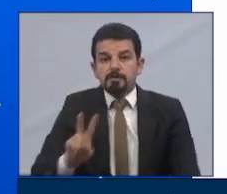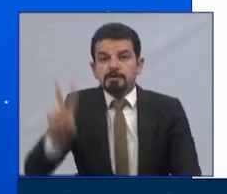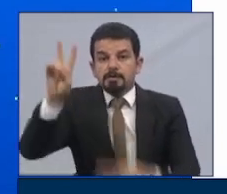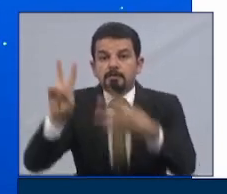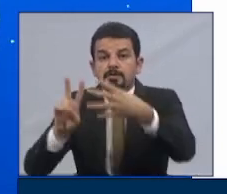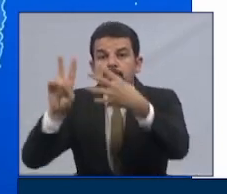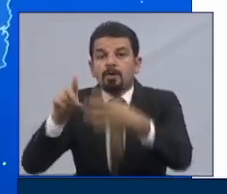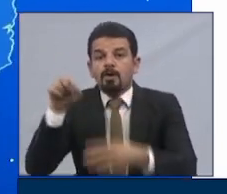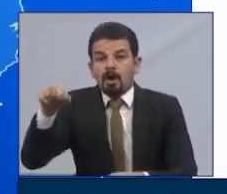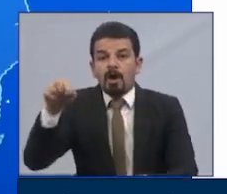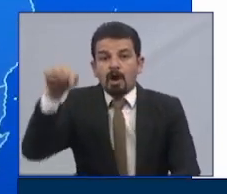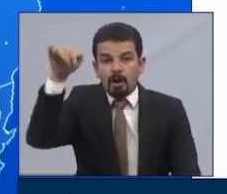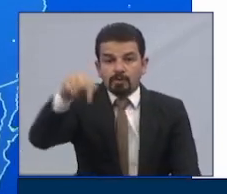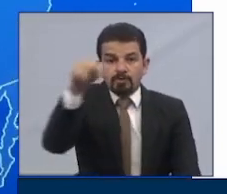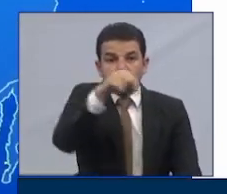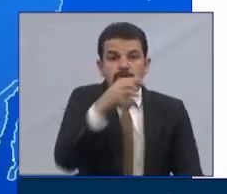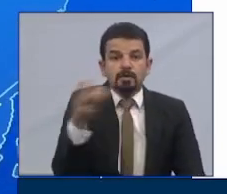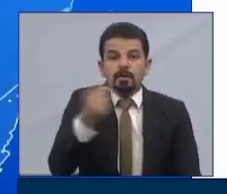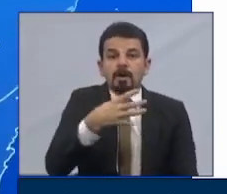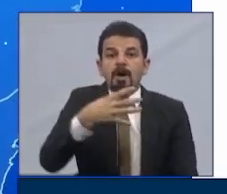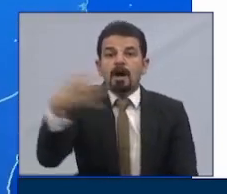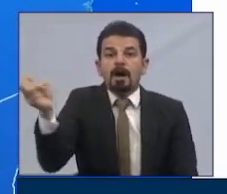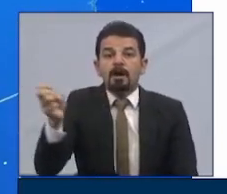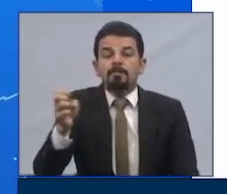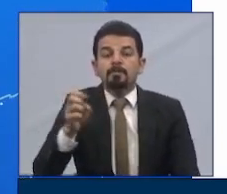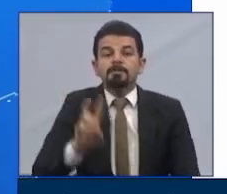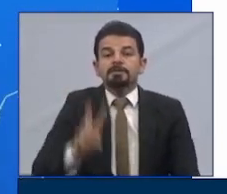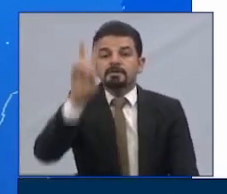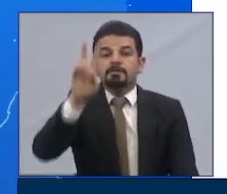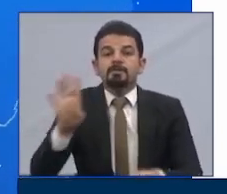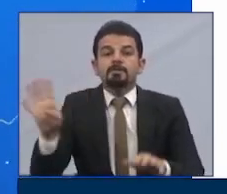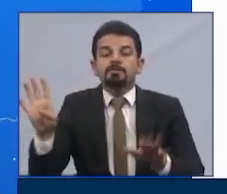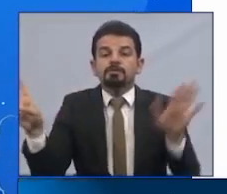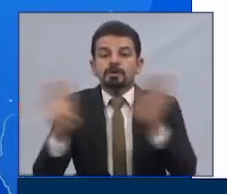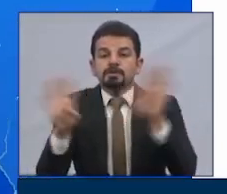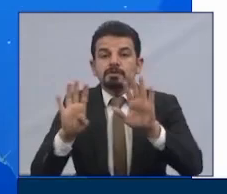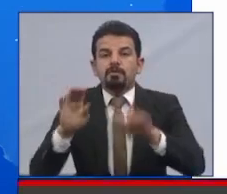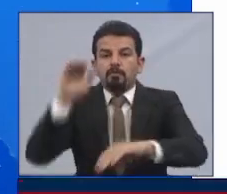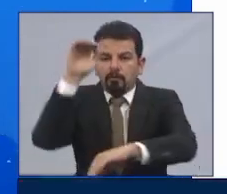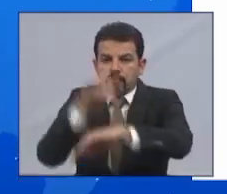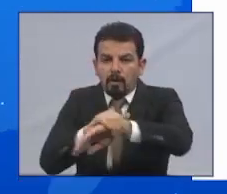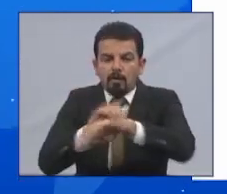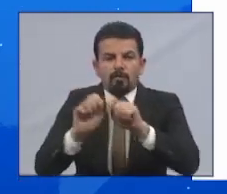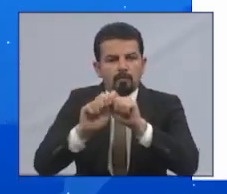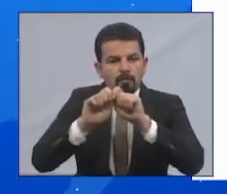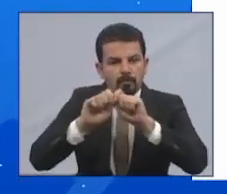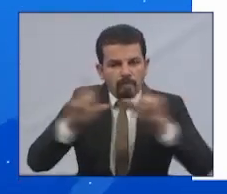247 متهما في 497 عملية ضبط بالجرم المشهود.